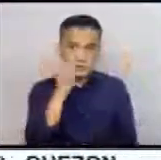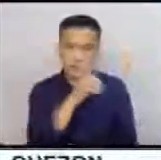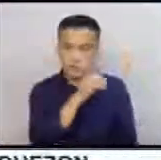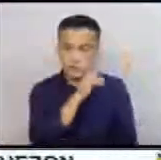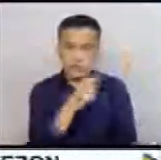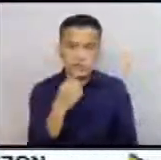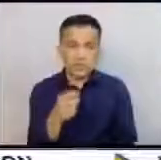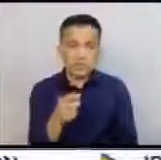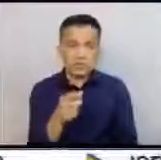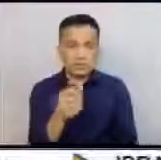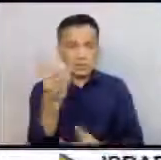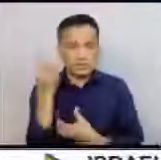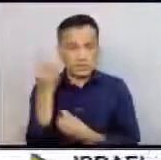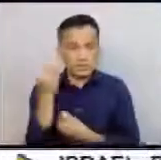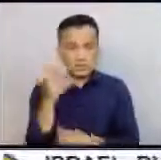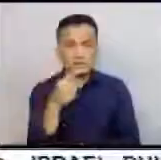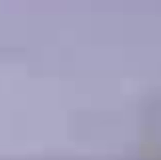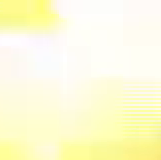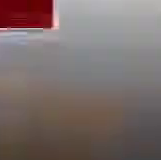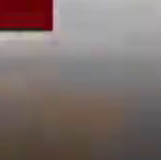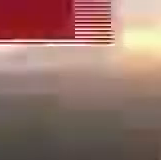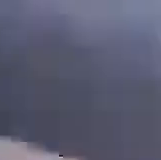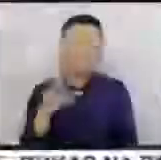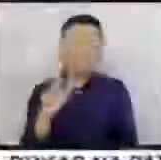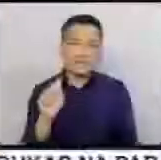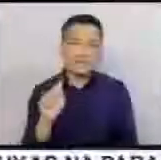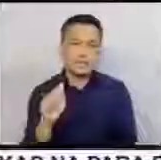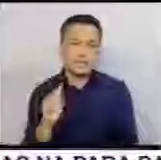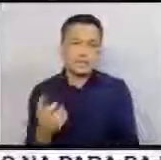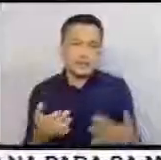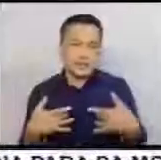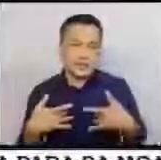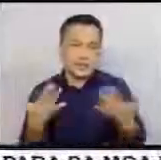Moras. Live, rise and shine. Mela, kamusta dyan?